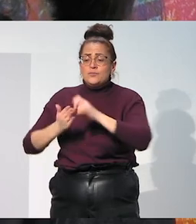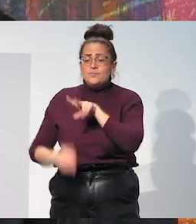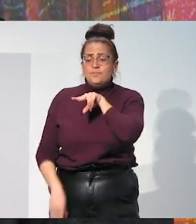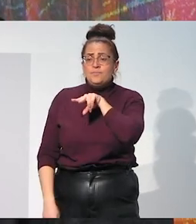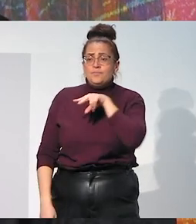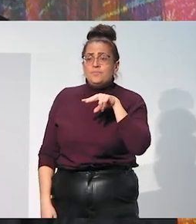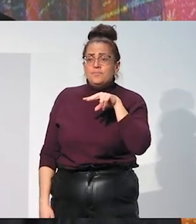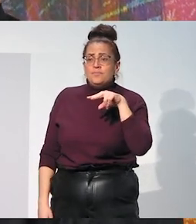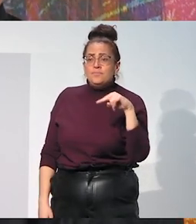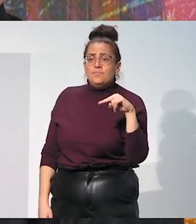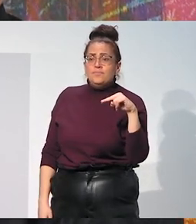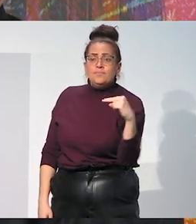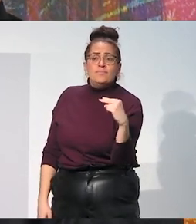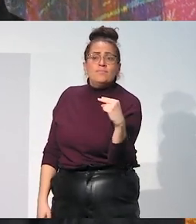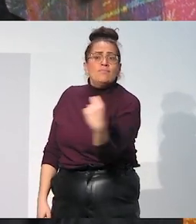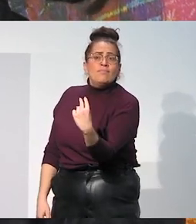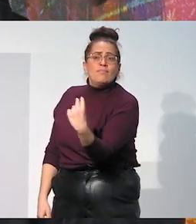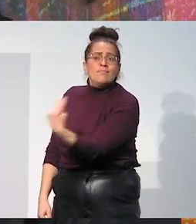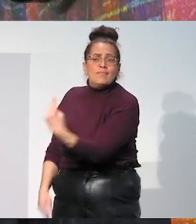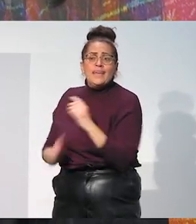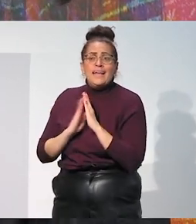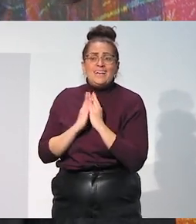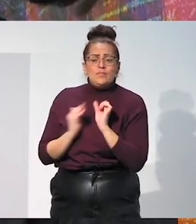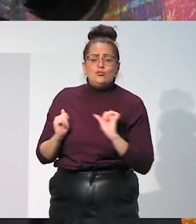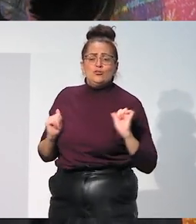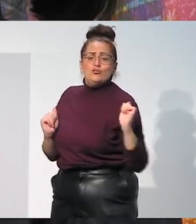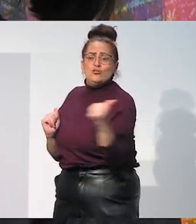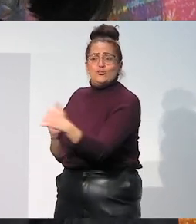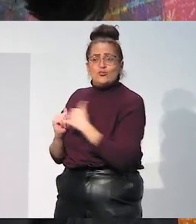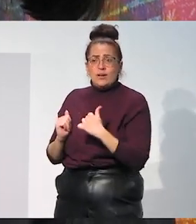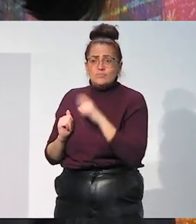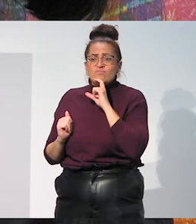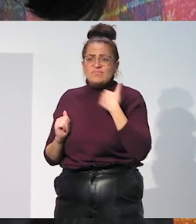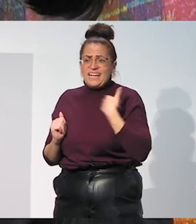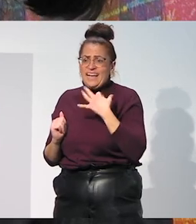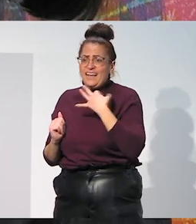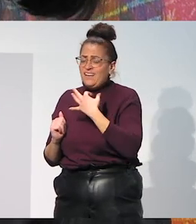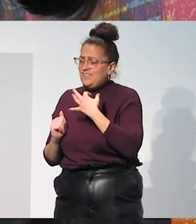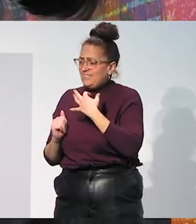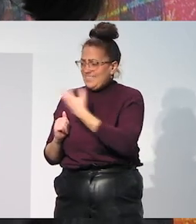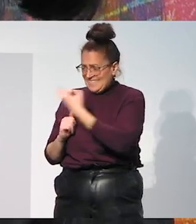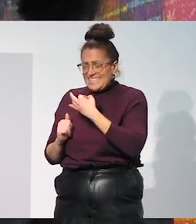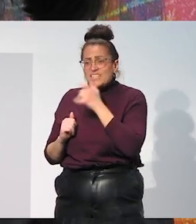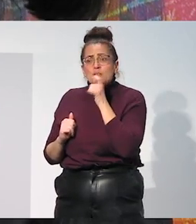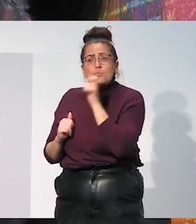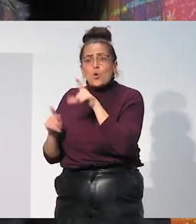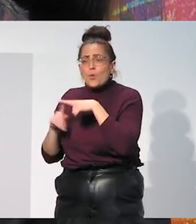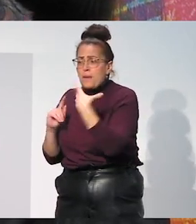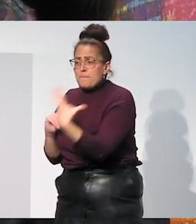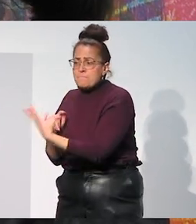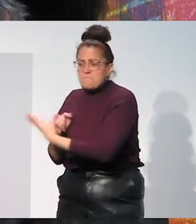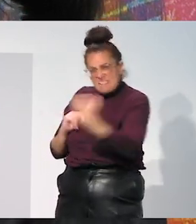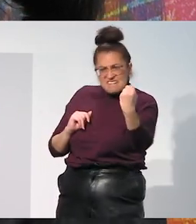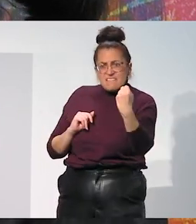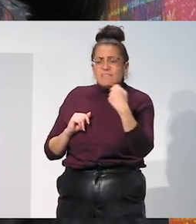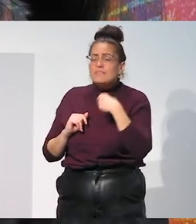vous tournez aussi. Vous avez parlé d'arrachement tout à l'heure. Vous aviez, il y a quelque temps, fait une intervention au Collège